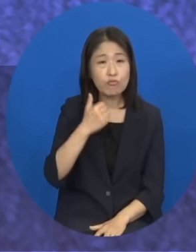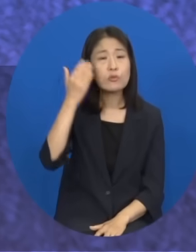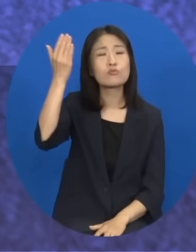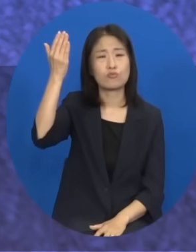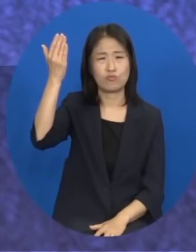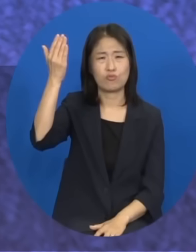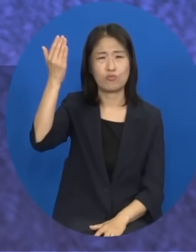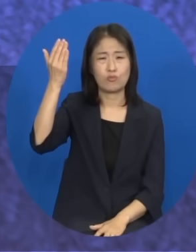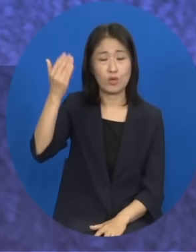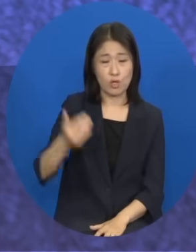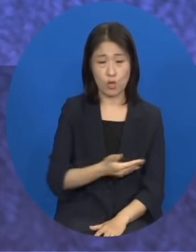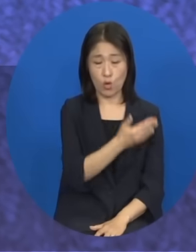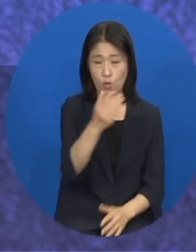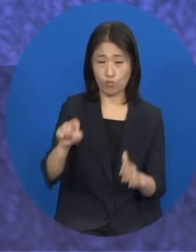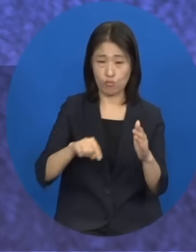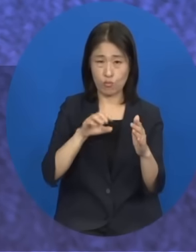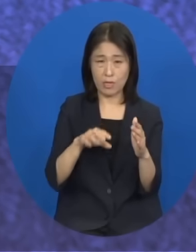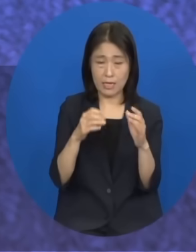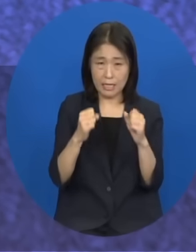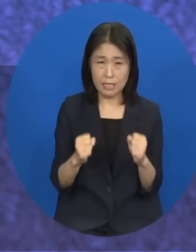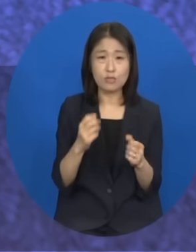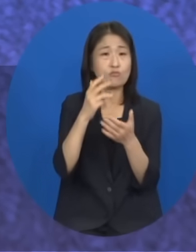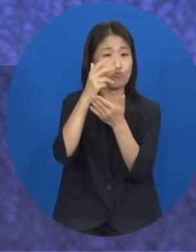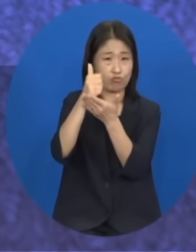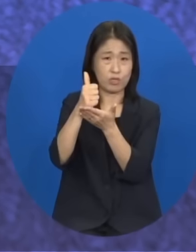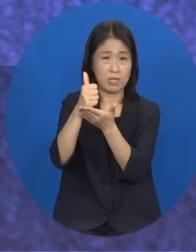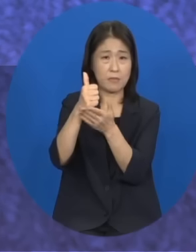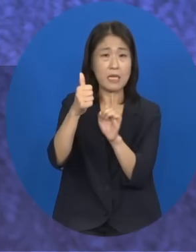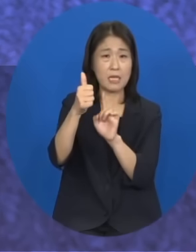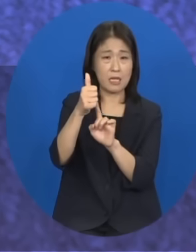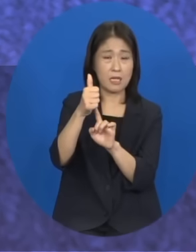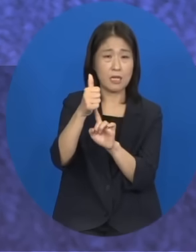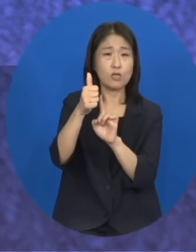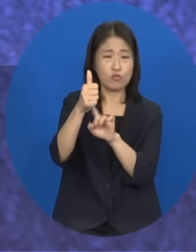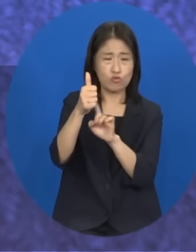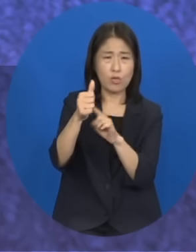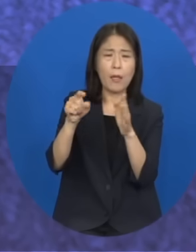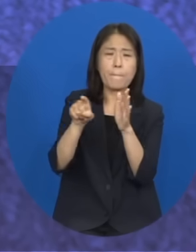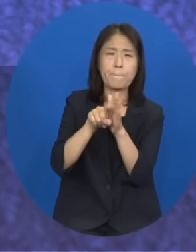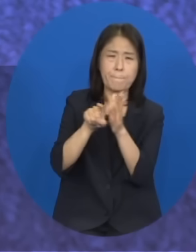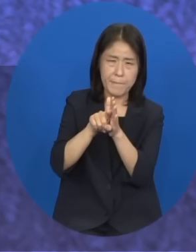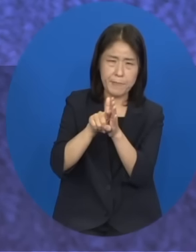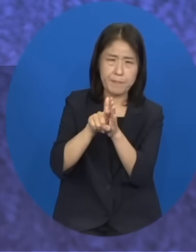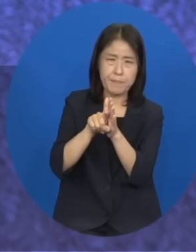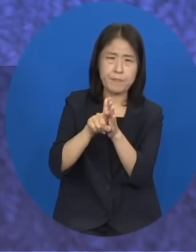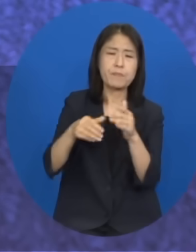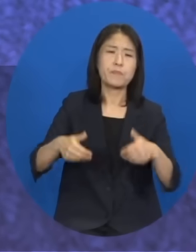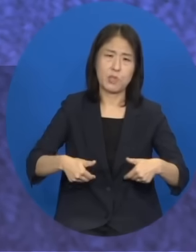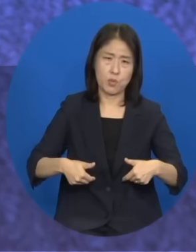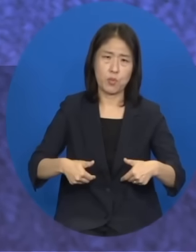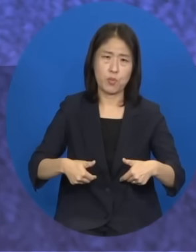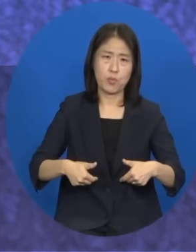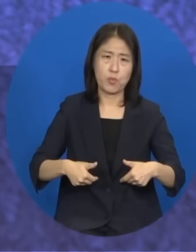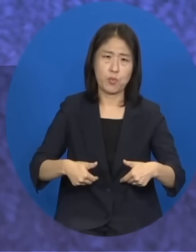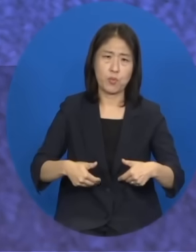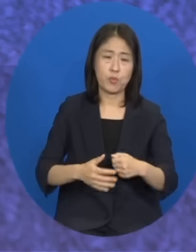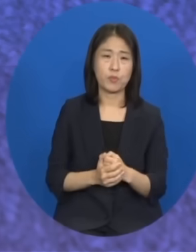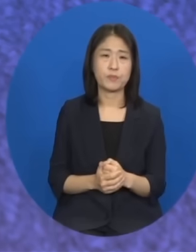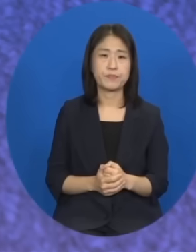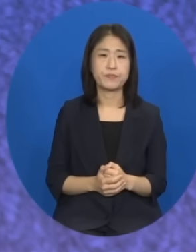계신 주님이신데 그것은 전적으로 믿음으로 그 일을 하실 수가 있어요. 그동안에 왜 안